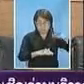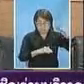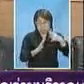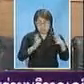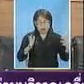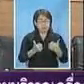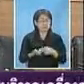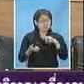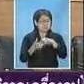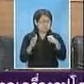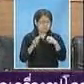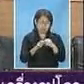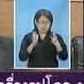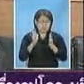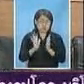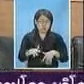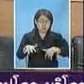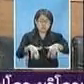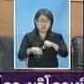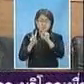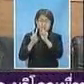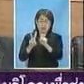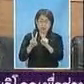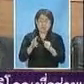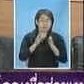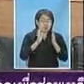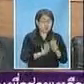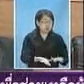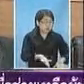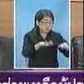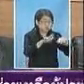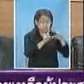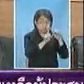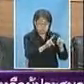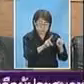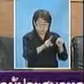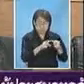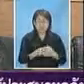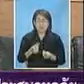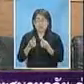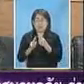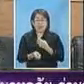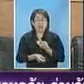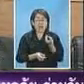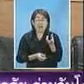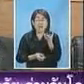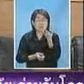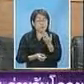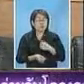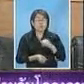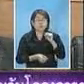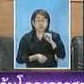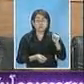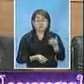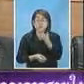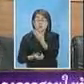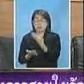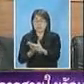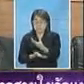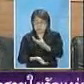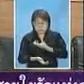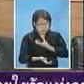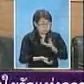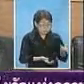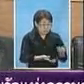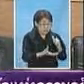ากร 200,000 คนท่วมอยู่ประมาณ 100,000 คนขอเข้ากล่องโดยพม.ก็สสขอไปไม่ได้หมายความว่าเอาตังค์ให้ผมทำกับข้าวไม่ให้เมีย